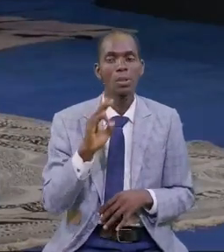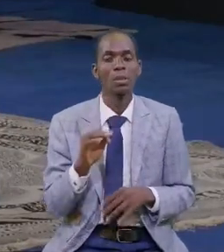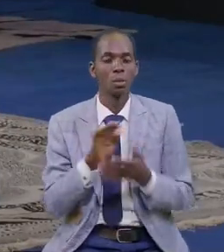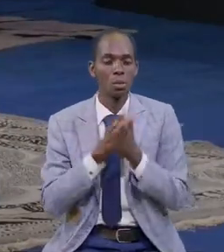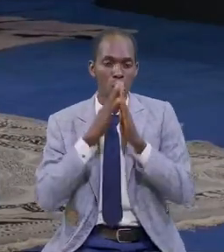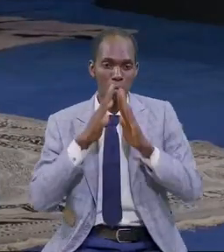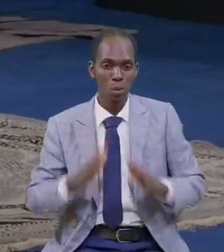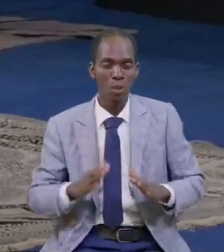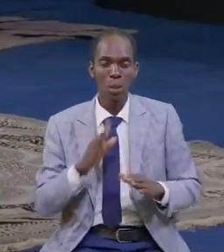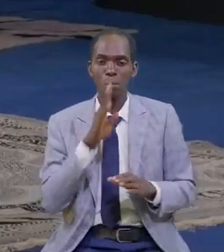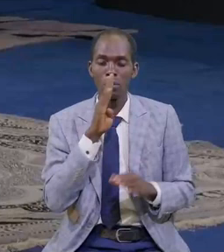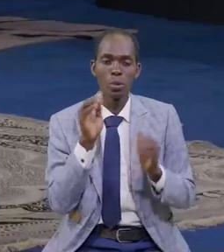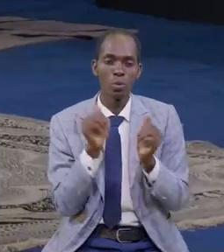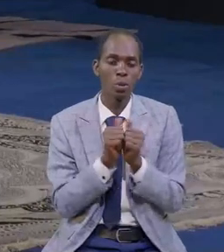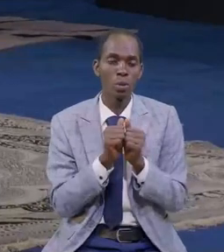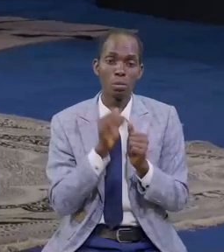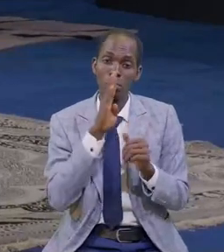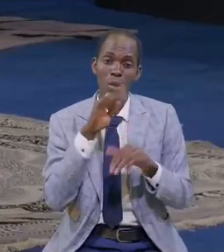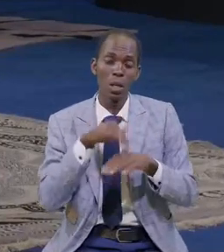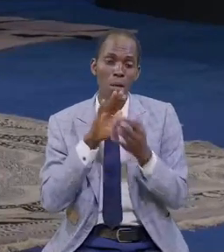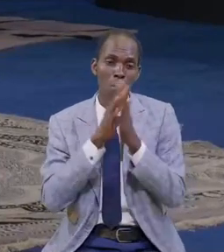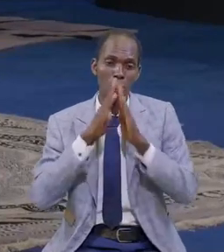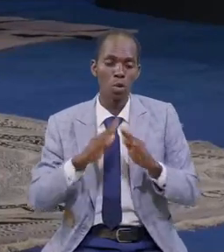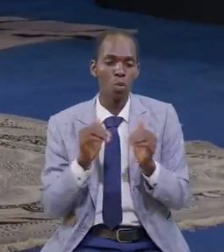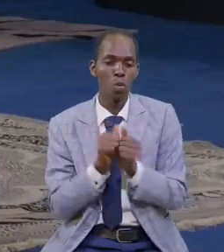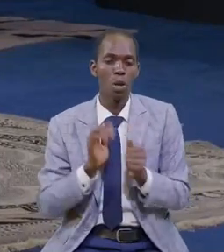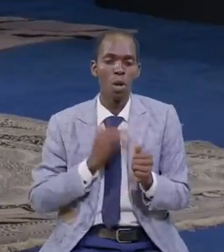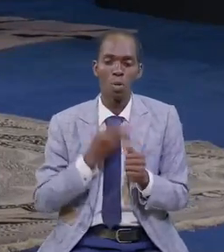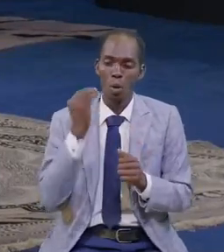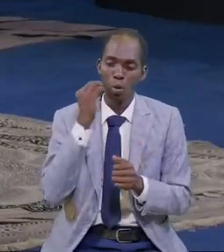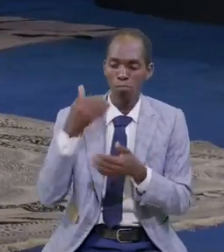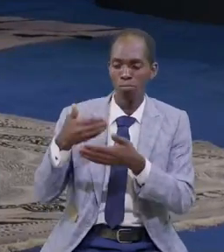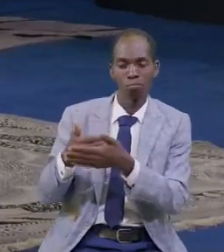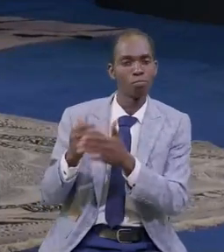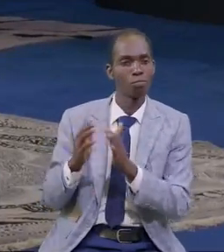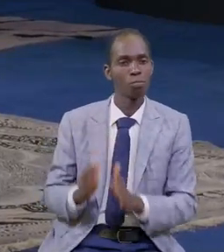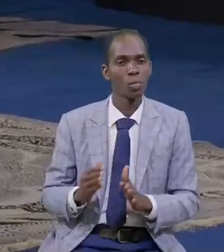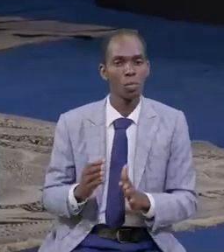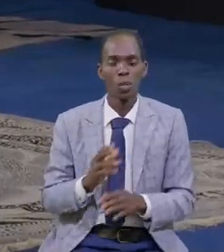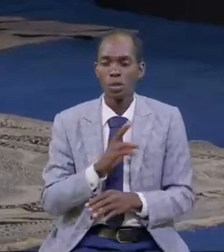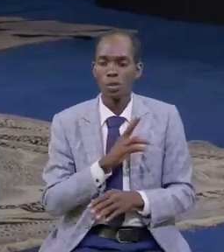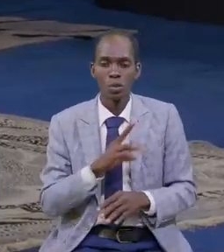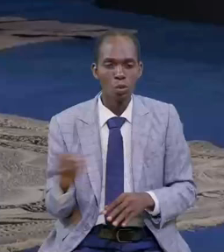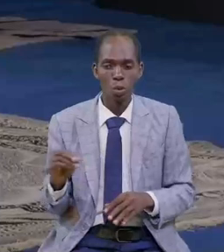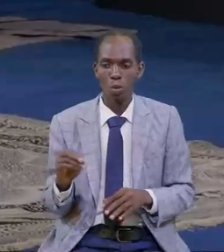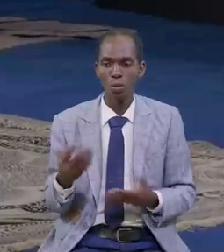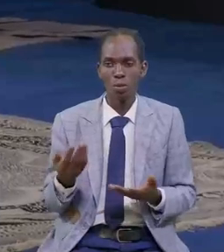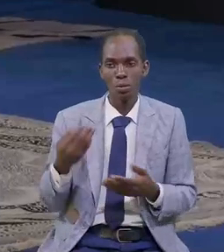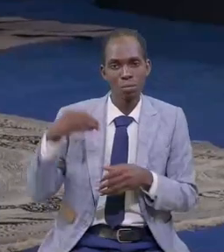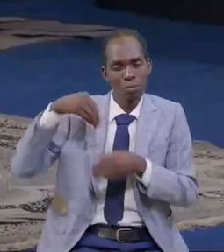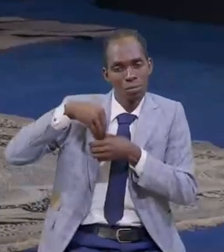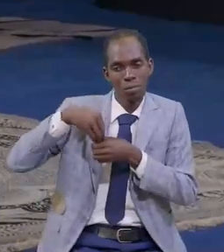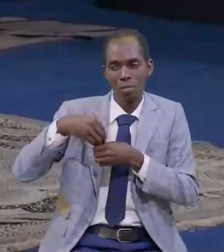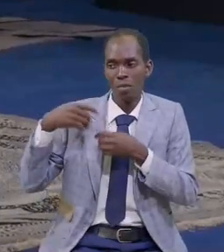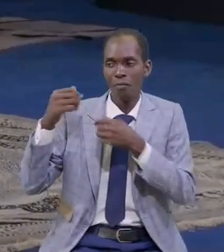voisins la paix avec tout le monde il n'y a pas un combat interne il n'y a pas un